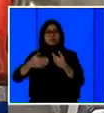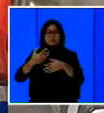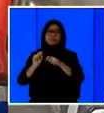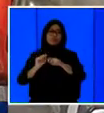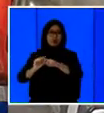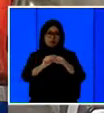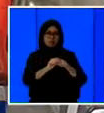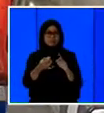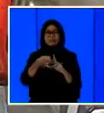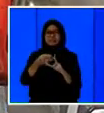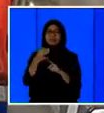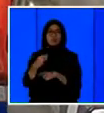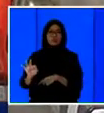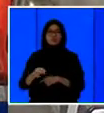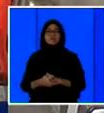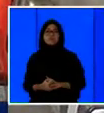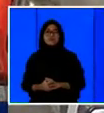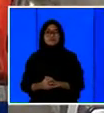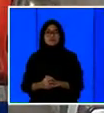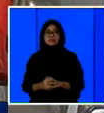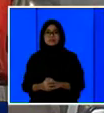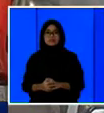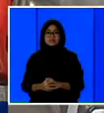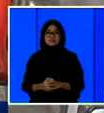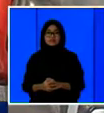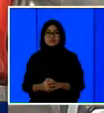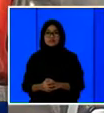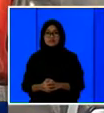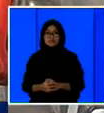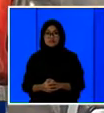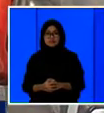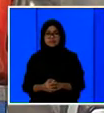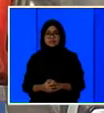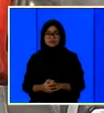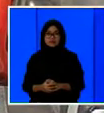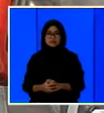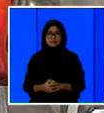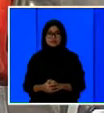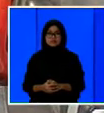yang baru. Dari Jakarta, Clarissa Radia dan Steven Anthony, iNews melaporkan.